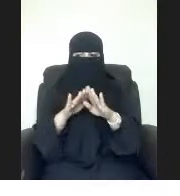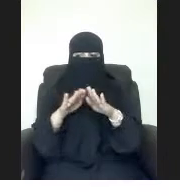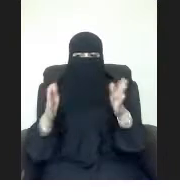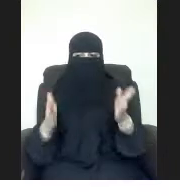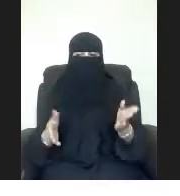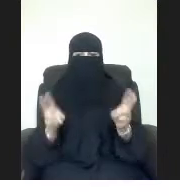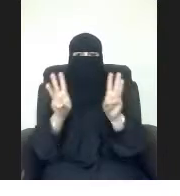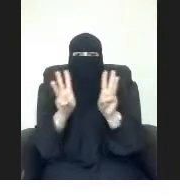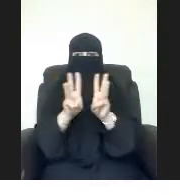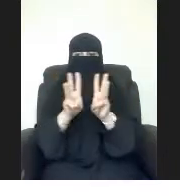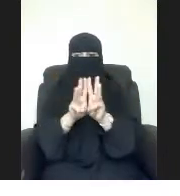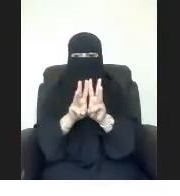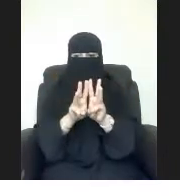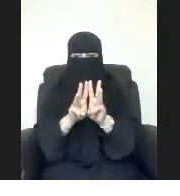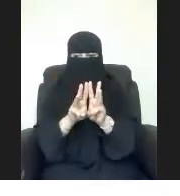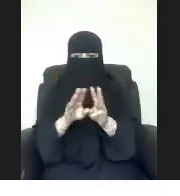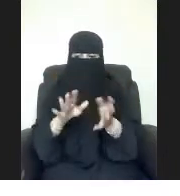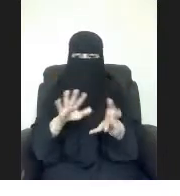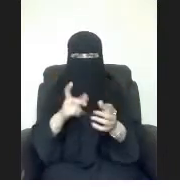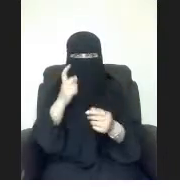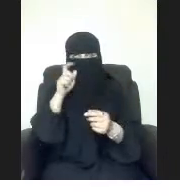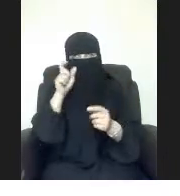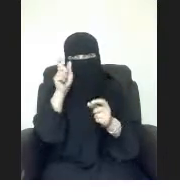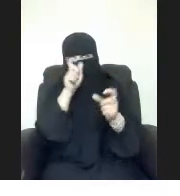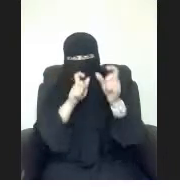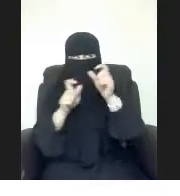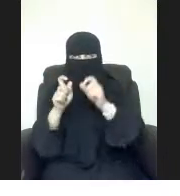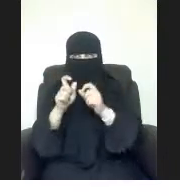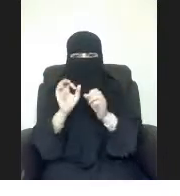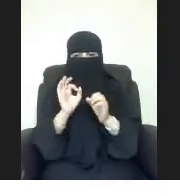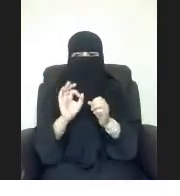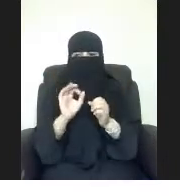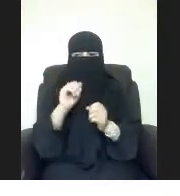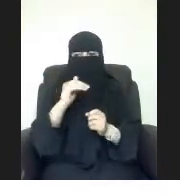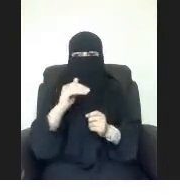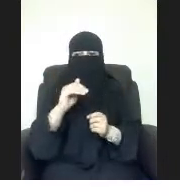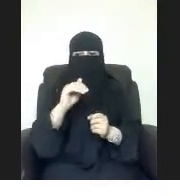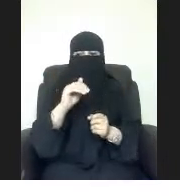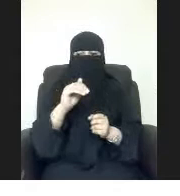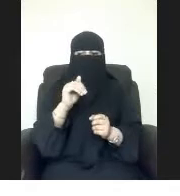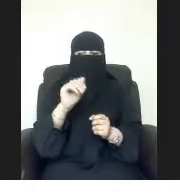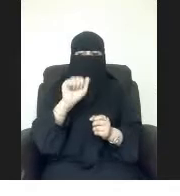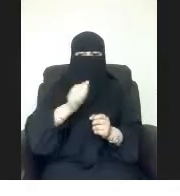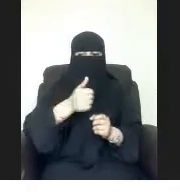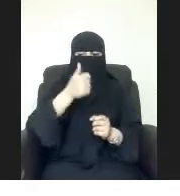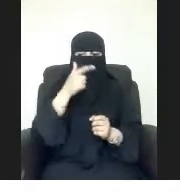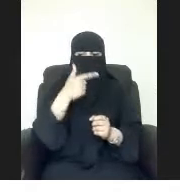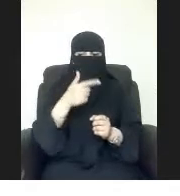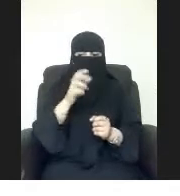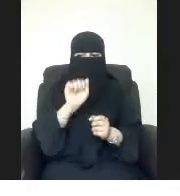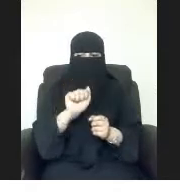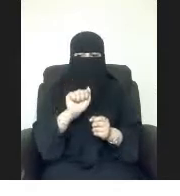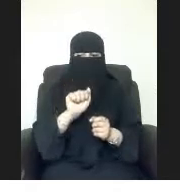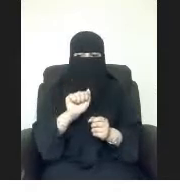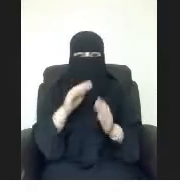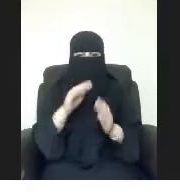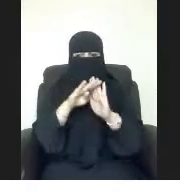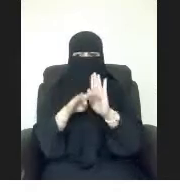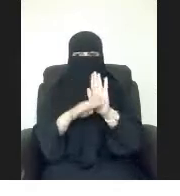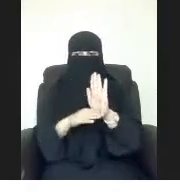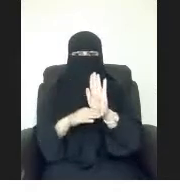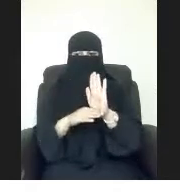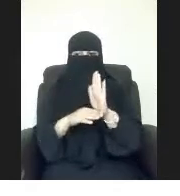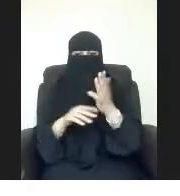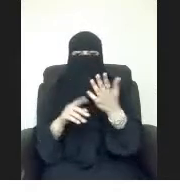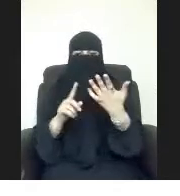مطلوبة في الـMS. راجع استراتيجية التعليم الحالية، كيف استراتيجية التعليم بما فيها